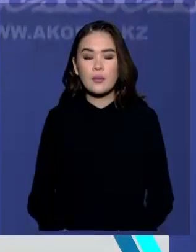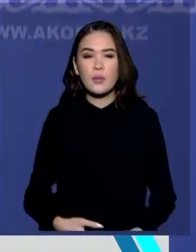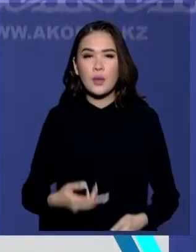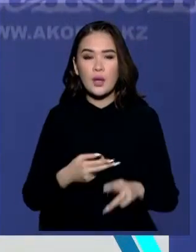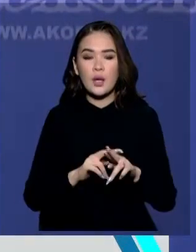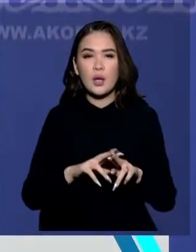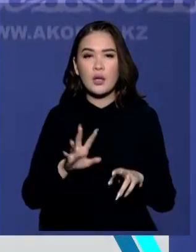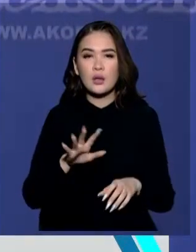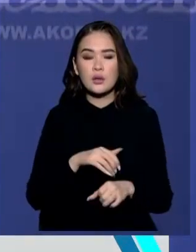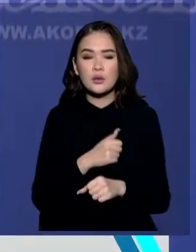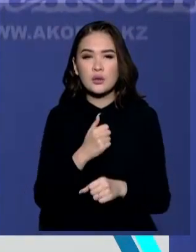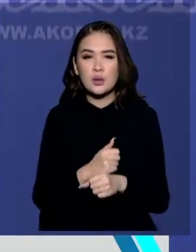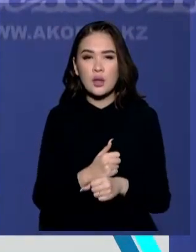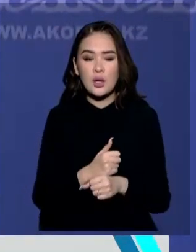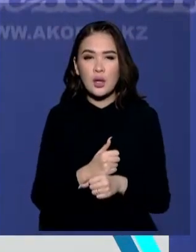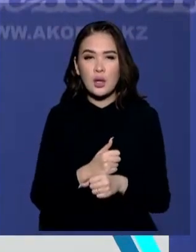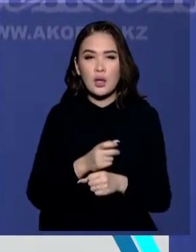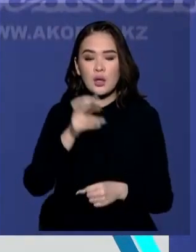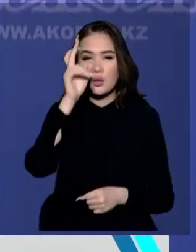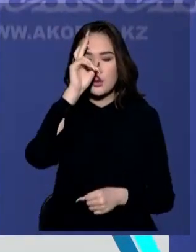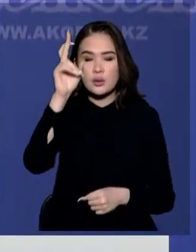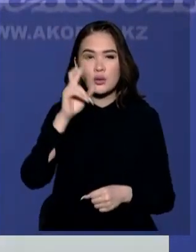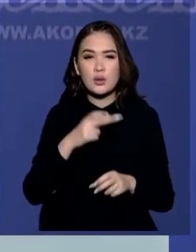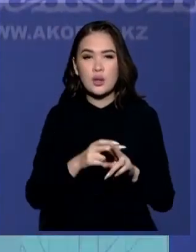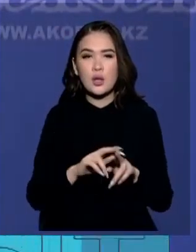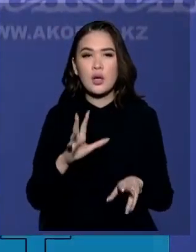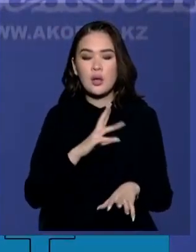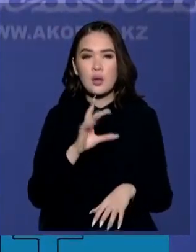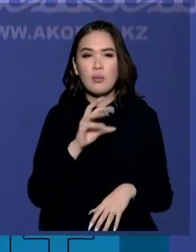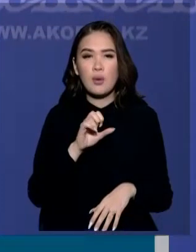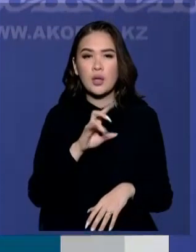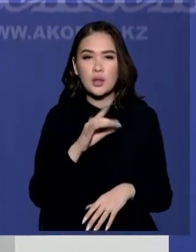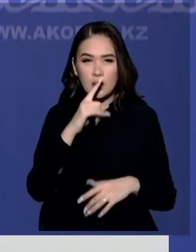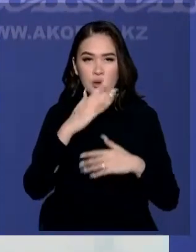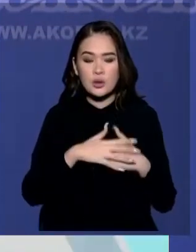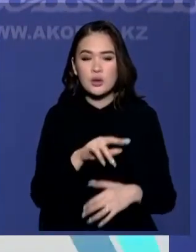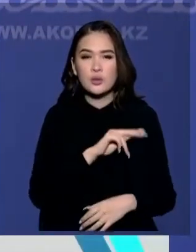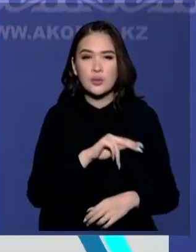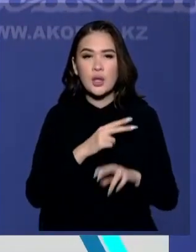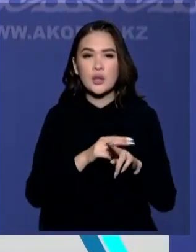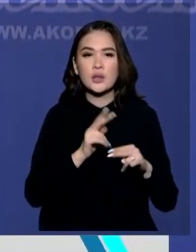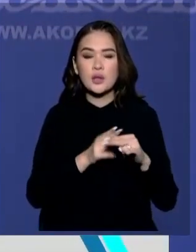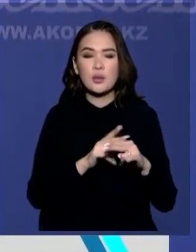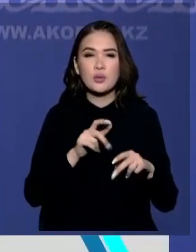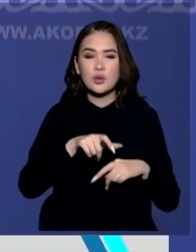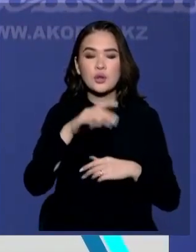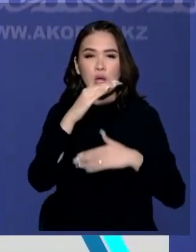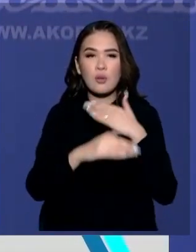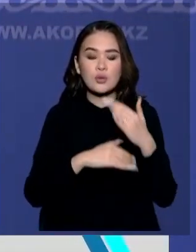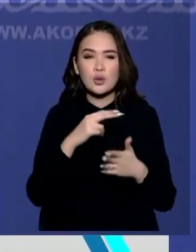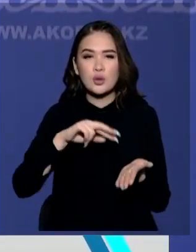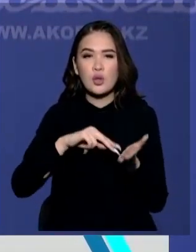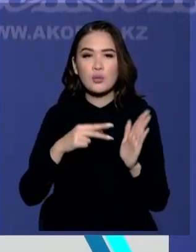Главе государства было доложено об основных результатах. Мемлекет басшысына компаниямыздың былтырғы жұмысының нәтижесімен темір жол саласын дамытудың алдағы